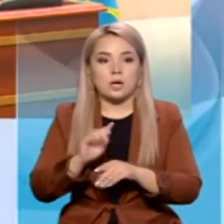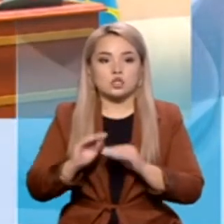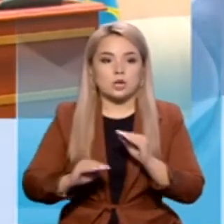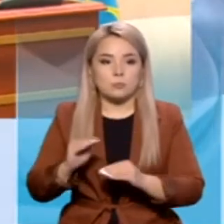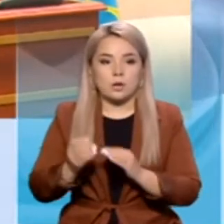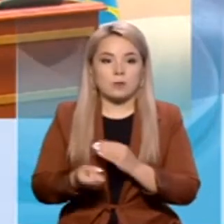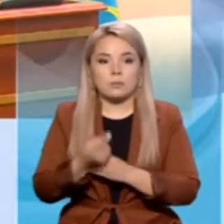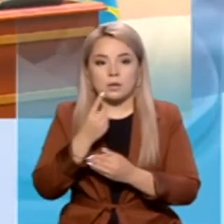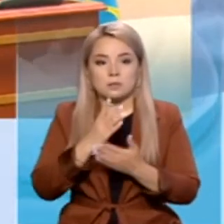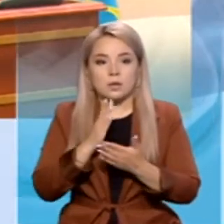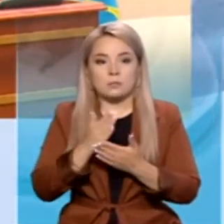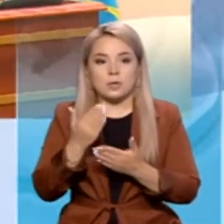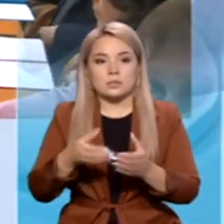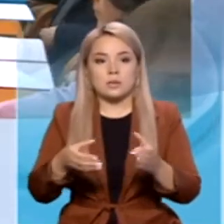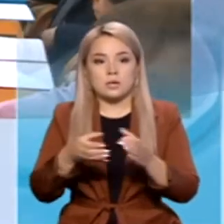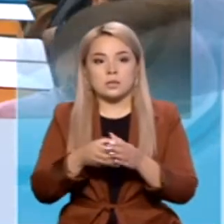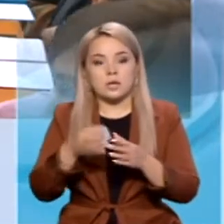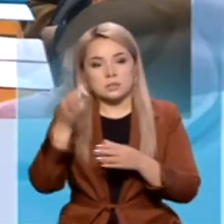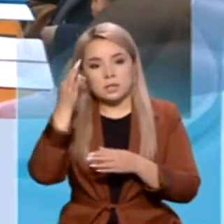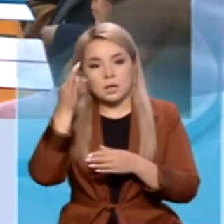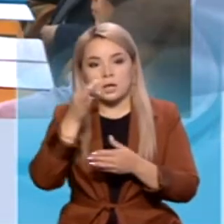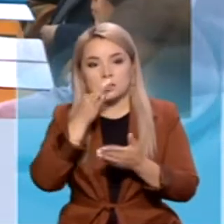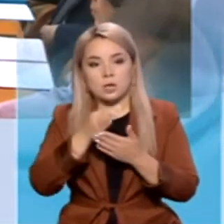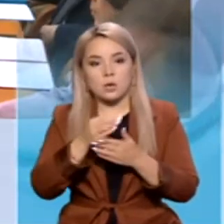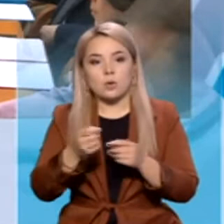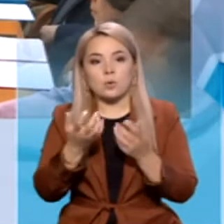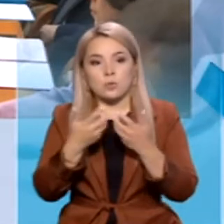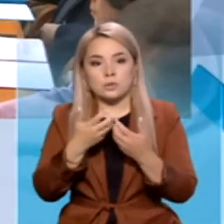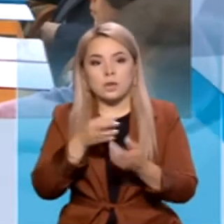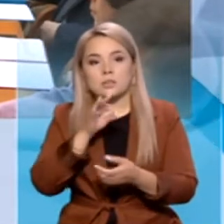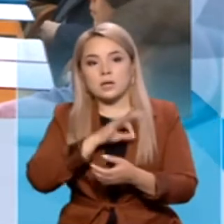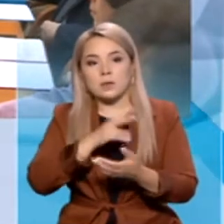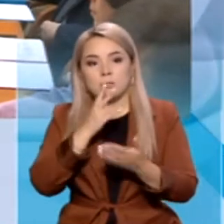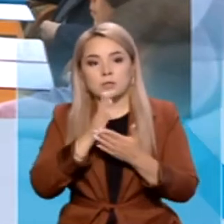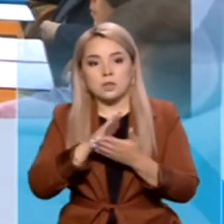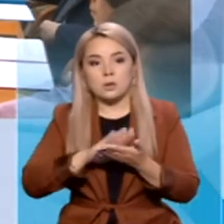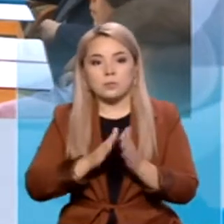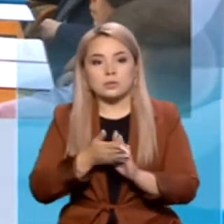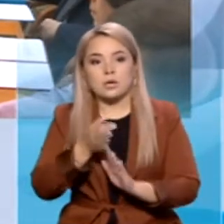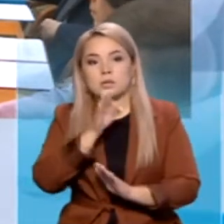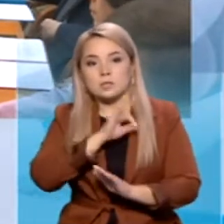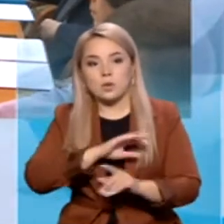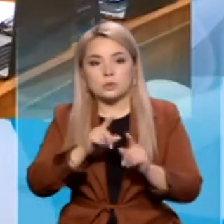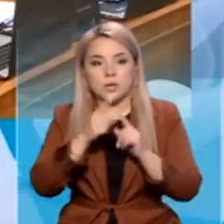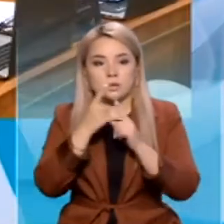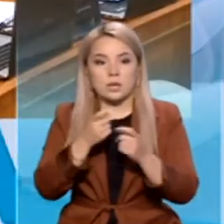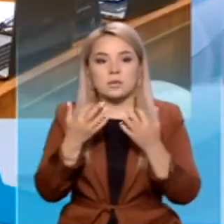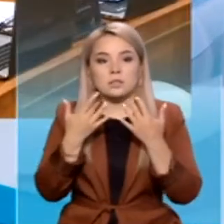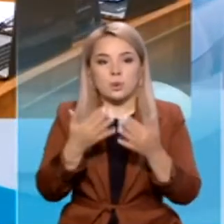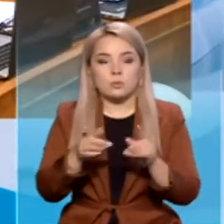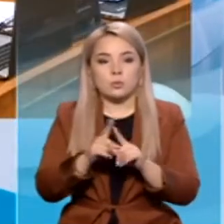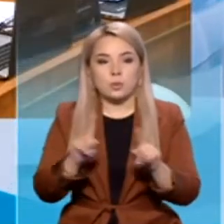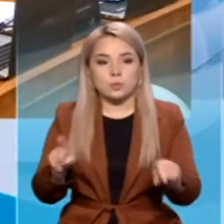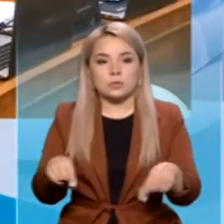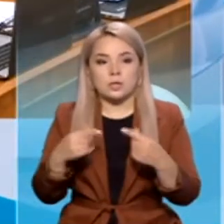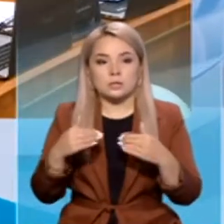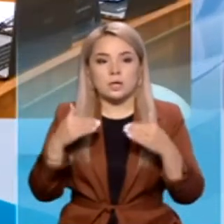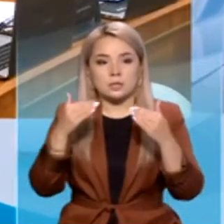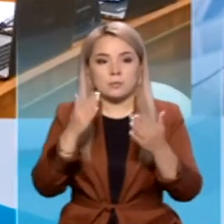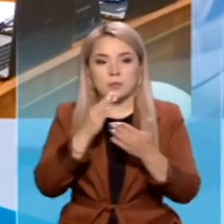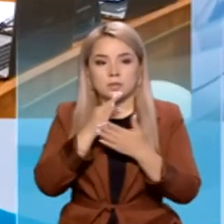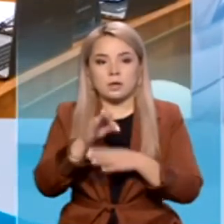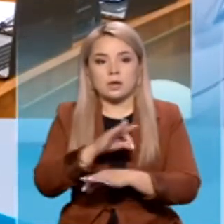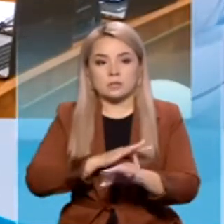болды. Кеңістік деректердің дәлдігіне, өлшеу тиімділігіне және қол жетімділігіне деген талаптар өсті. Геодезия